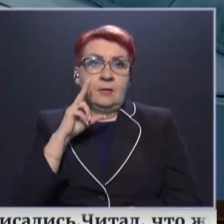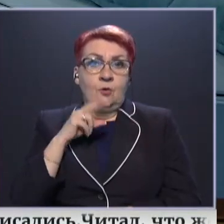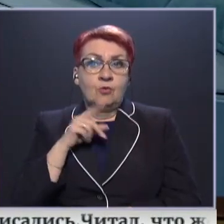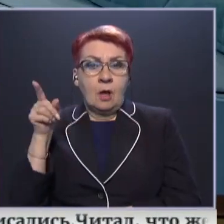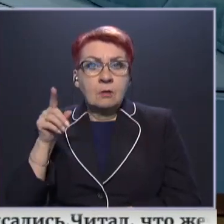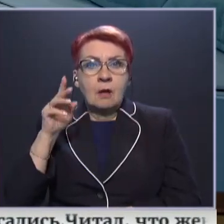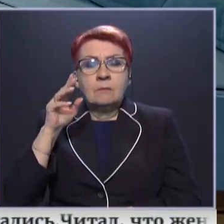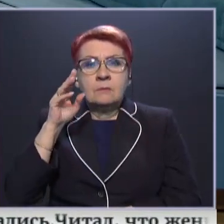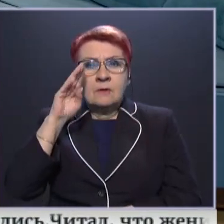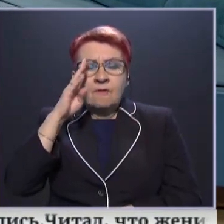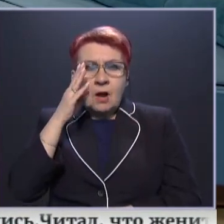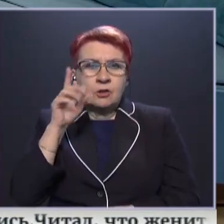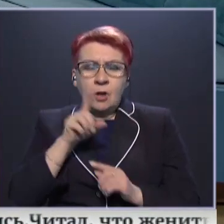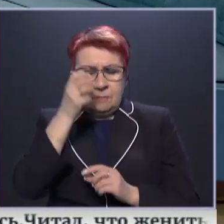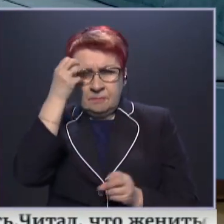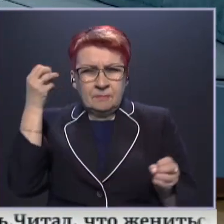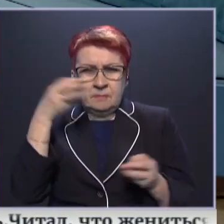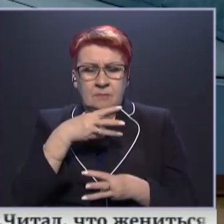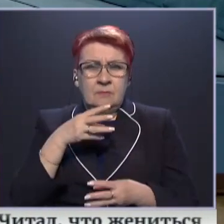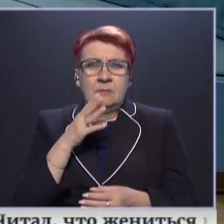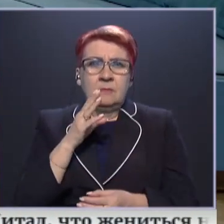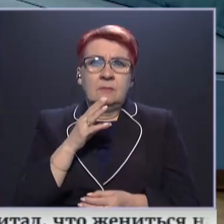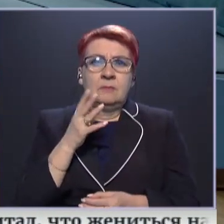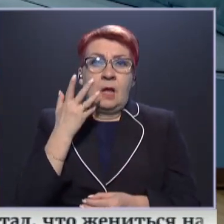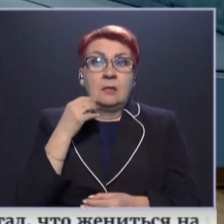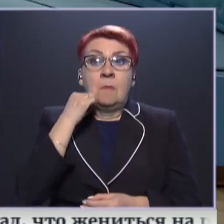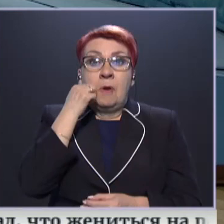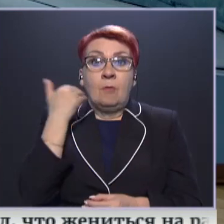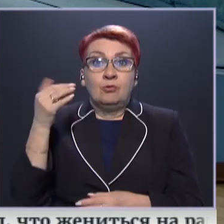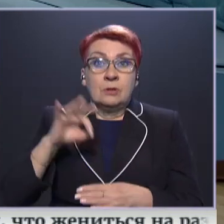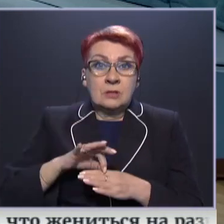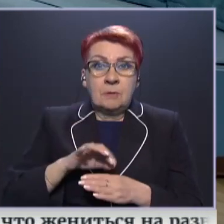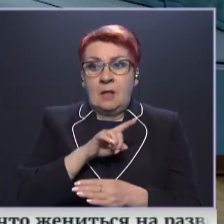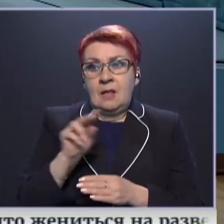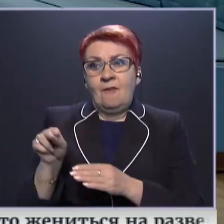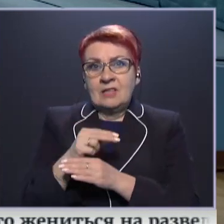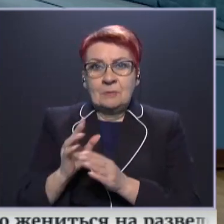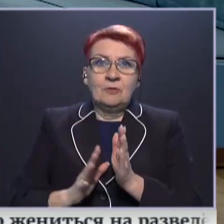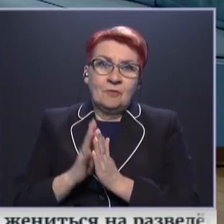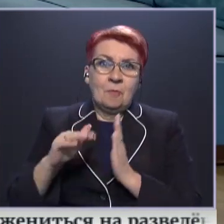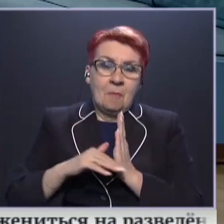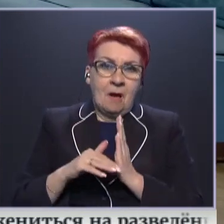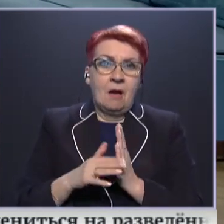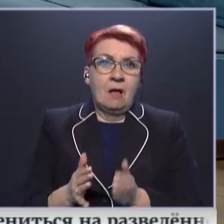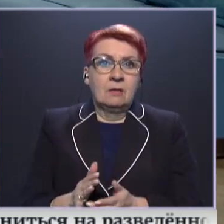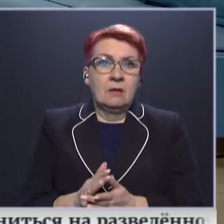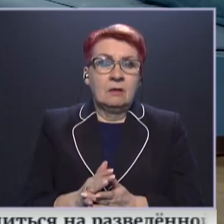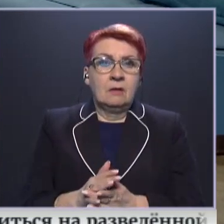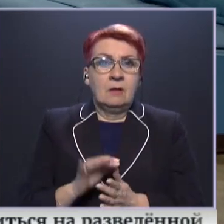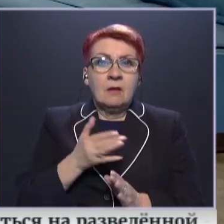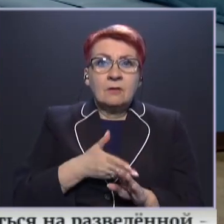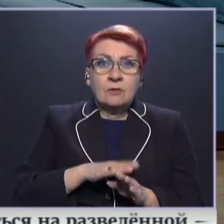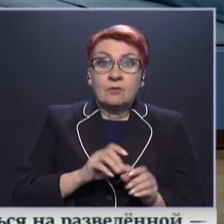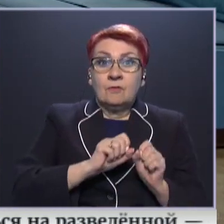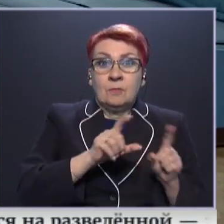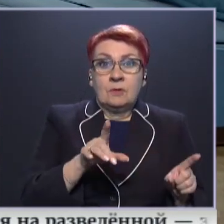враждебно настроена по отношению ко всем нам, когда тяжело заболела ее бабушка, которая помогала ее воспитывать, и попала в тяжелейшем состоянии в больницу